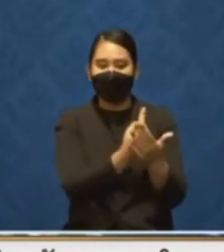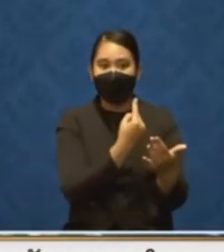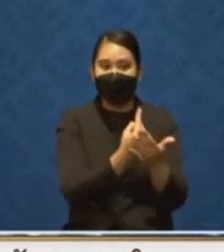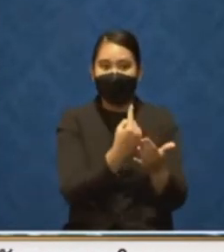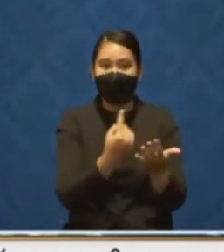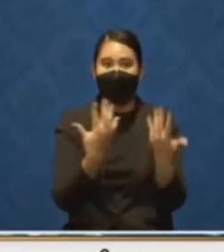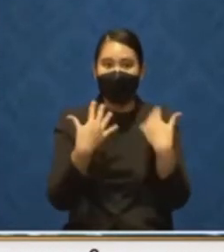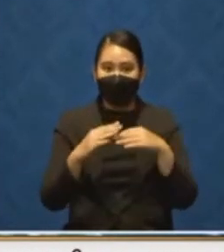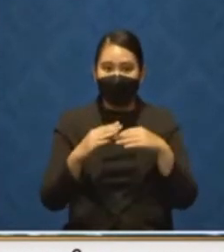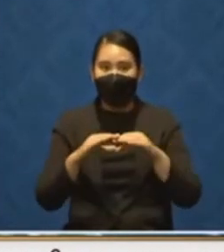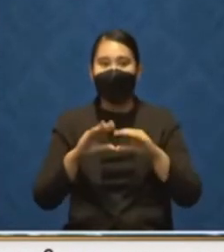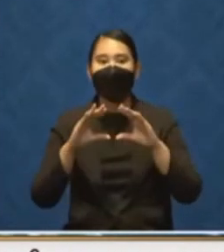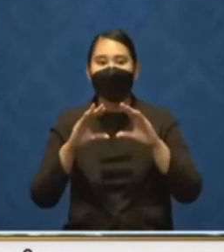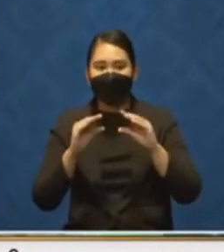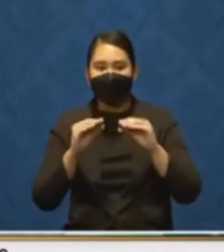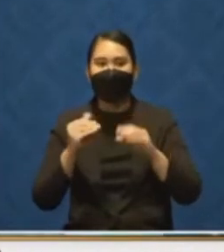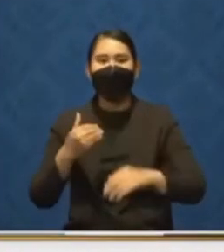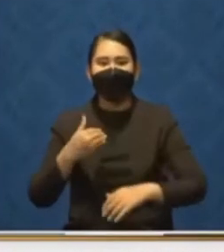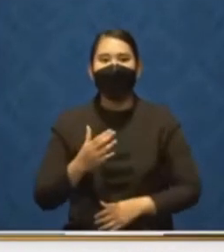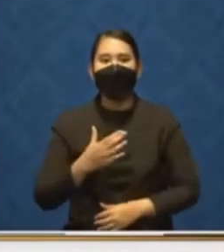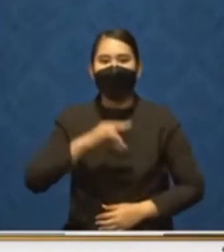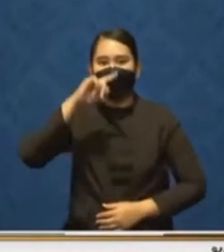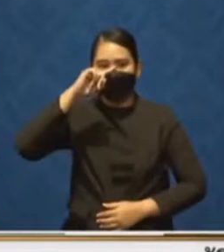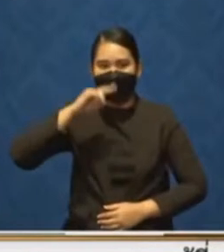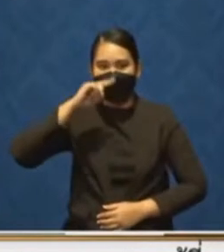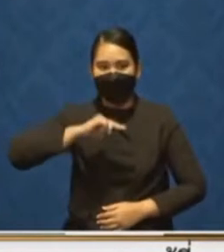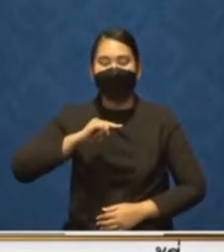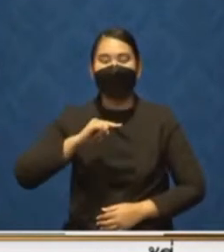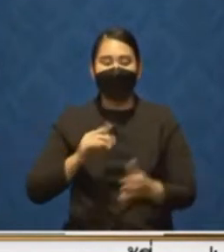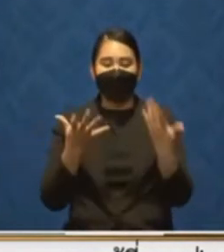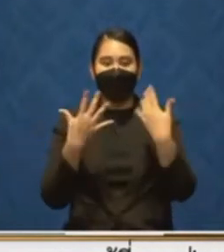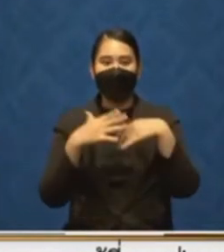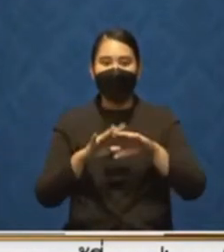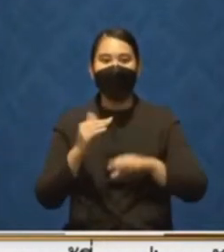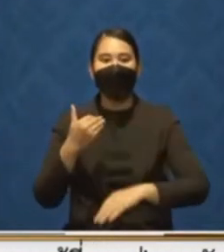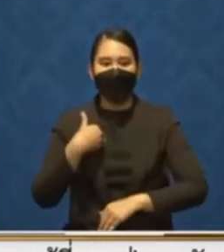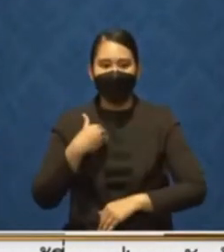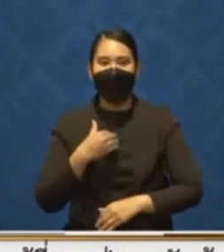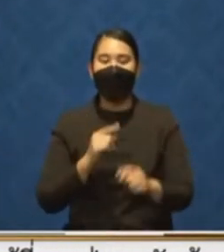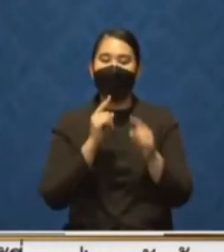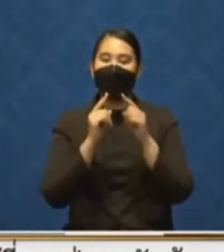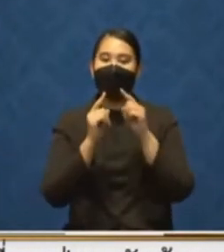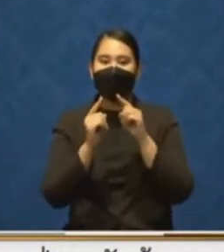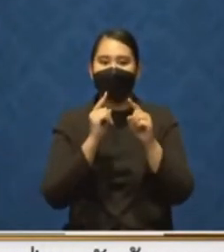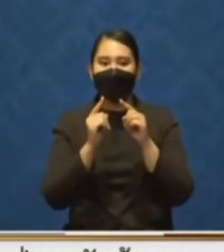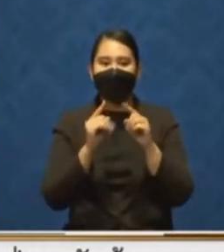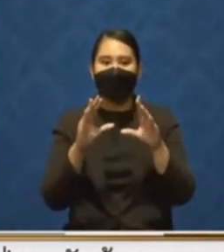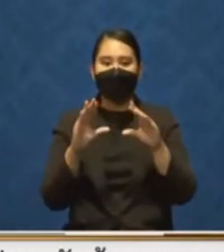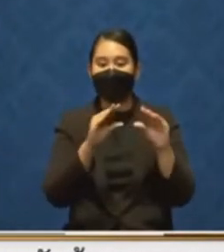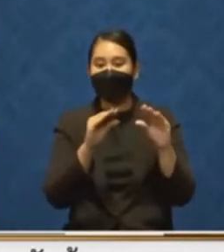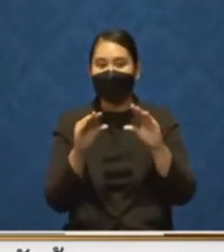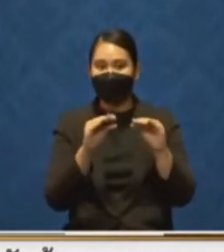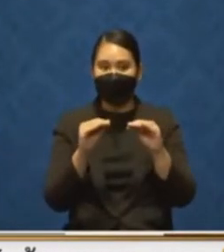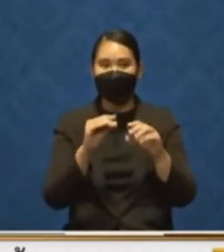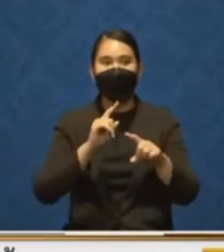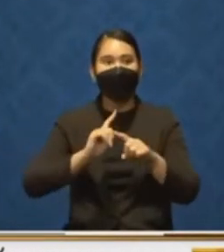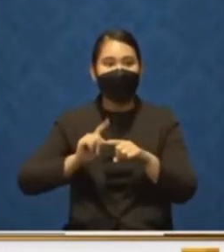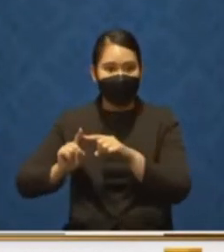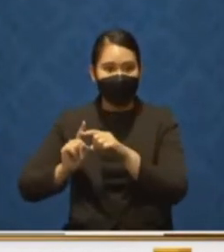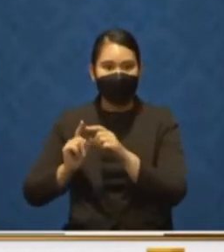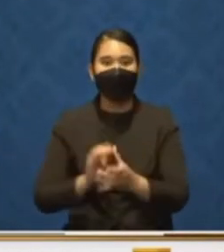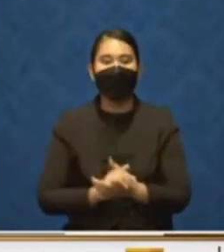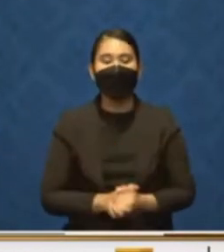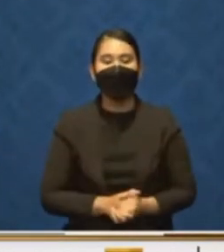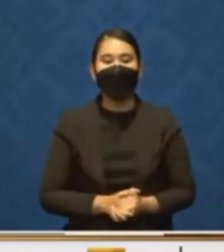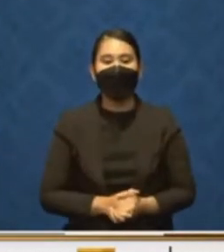เข้าไปแก้มหาแนะนำมาเชื่อมด้วยแล้วซึ่งไทยก็เป็นหลักแต่ตรงนี้ด้วยนะครับในส่วนจะเจรจาไปพูดคุยไปทำมาจากให้ลดระดับลงนะครับ